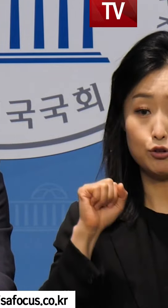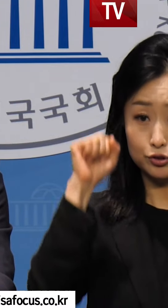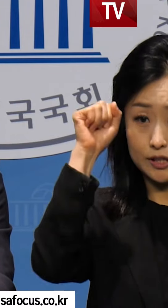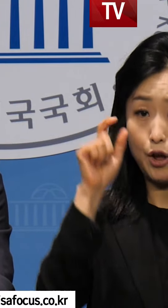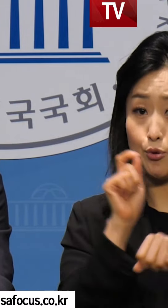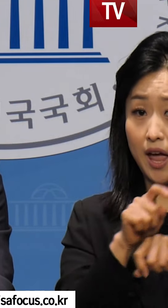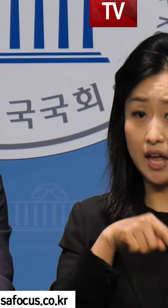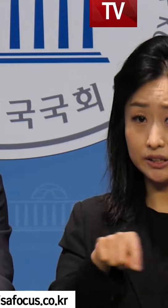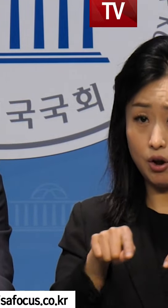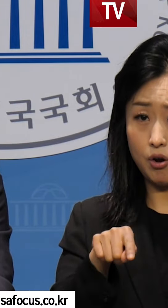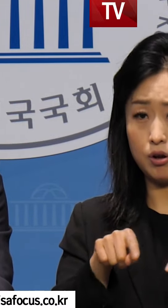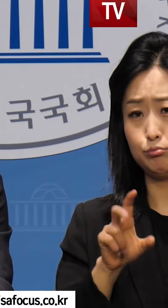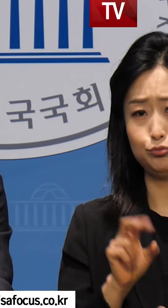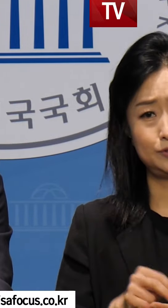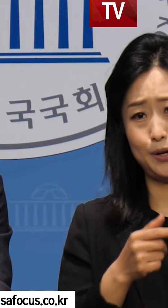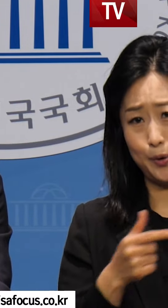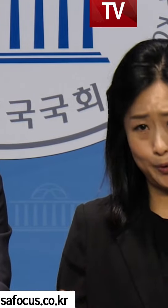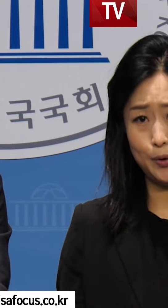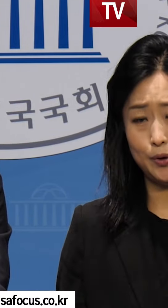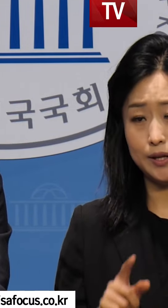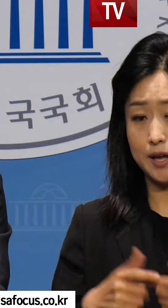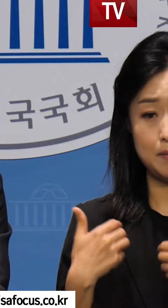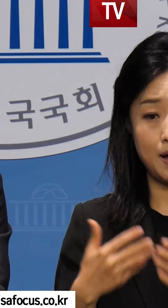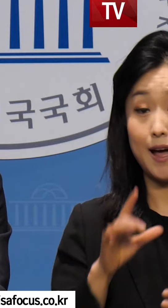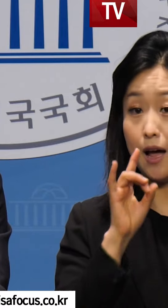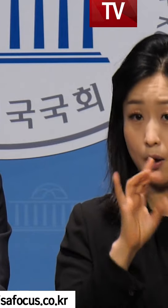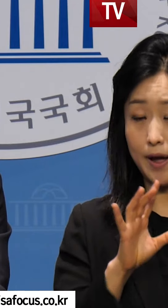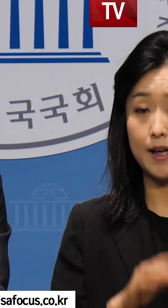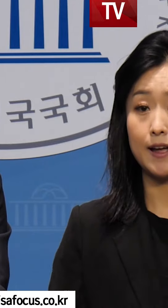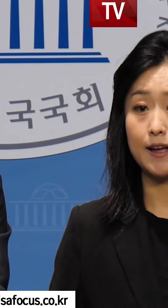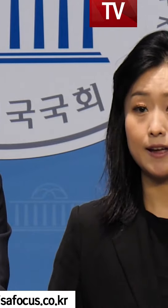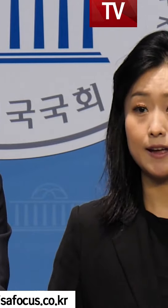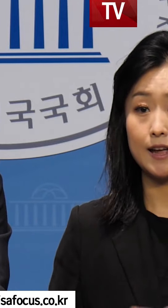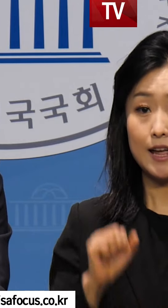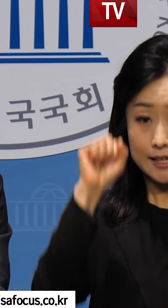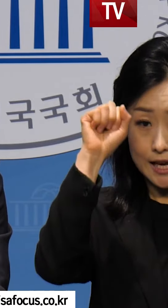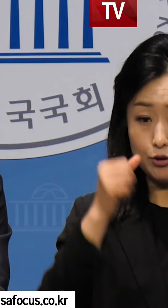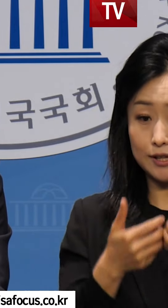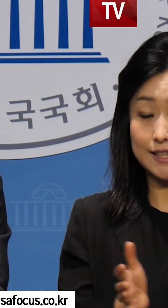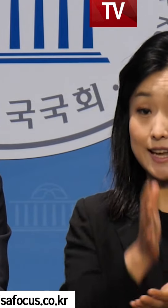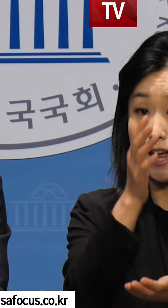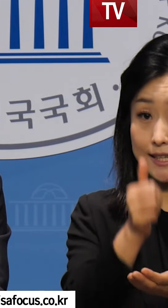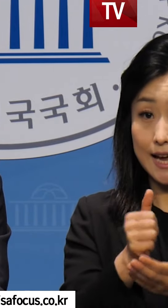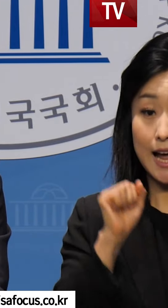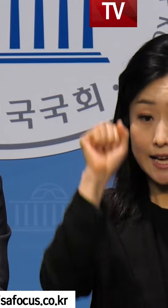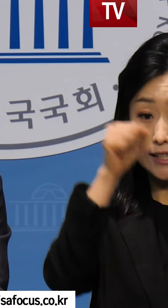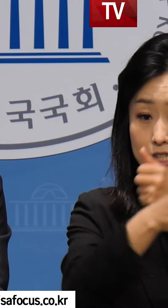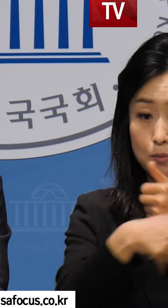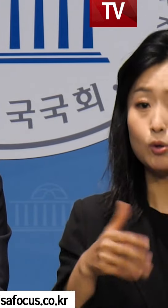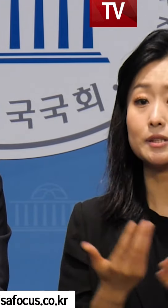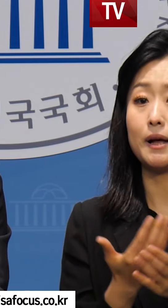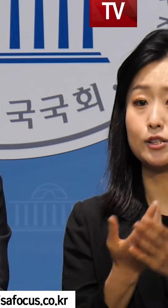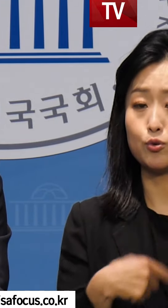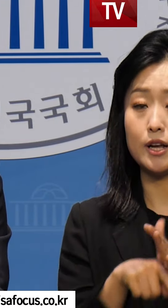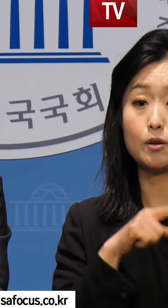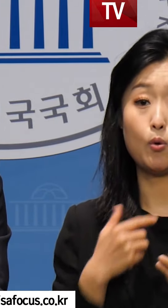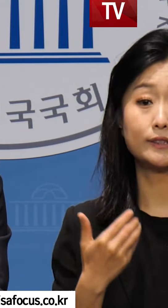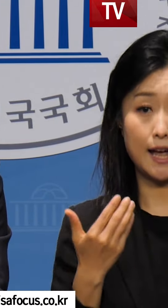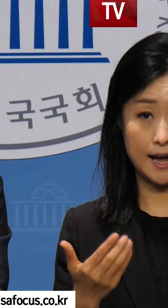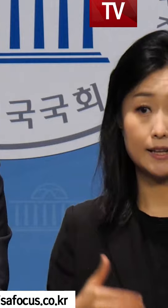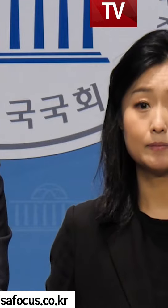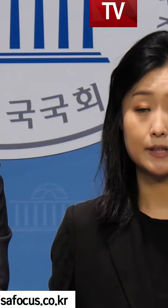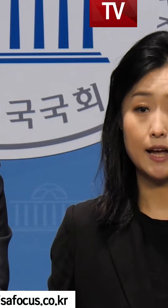한국체육행정의 후진적 행태는 더 이상 방치될 수 없습니다. 체육단체의 장은 스포츠 발전을 위해 봉사해야